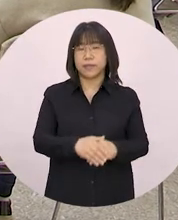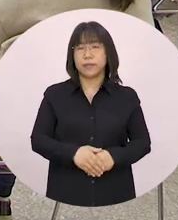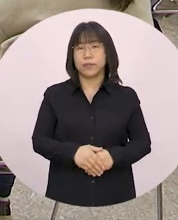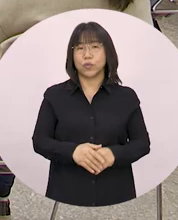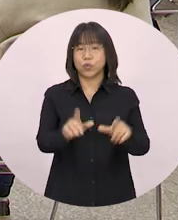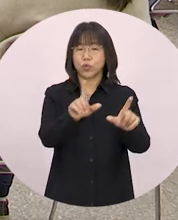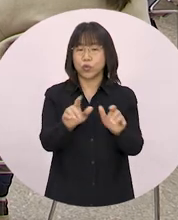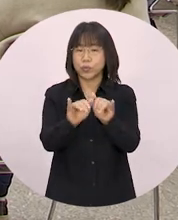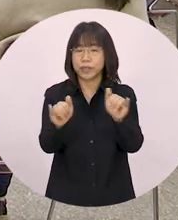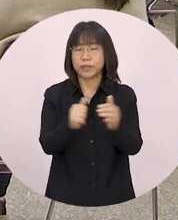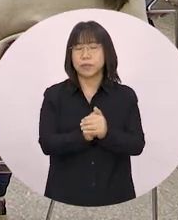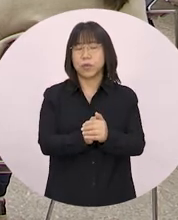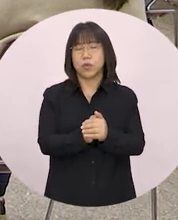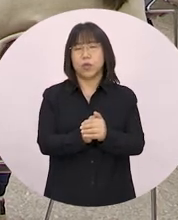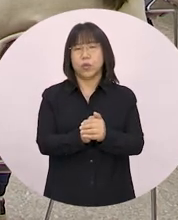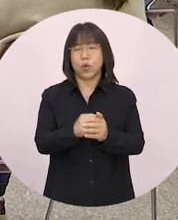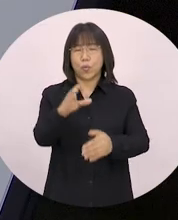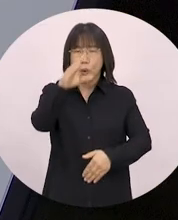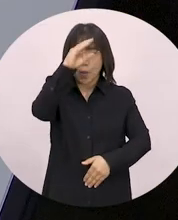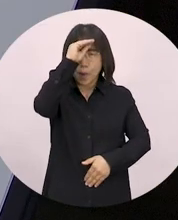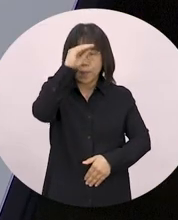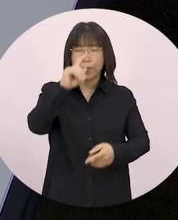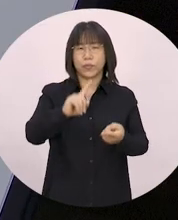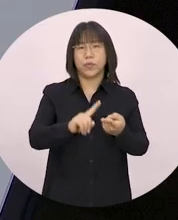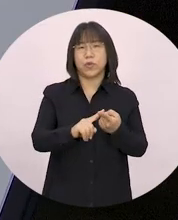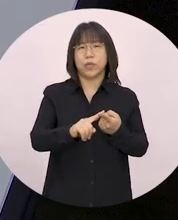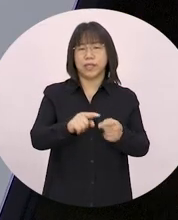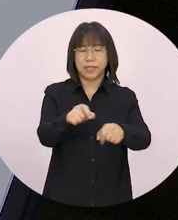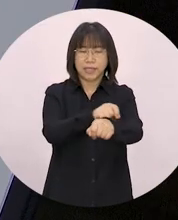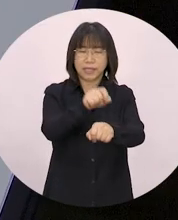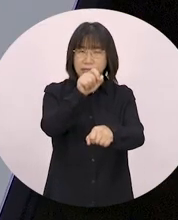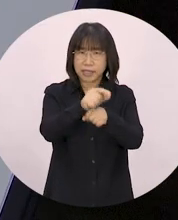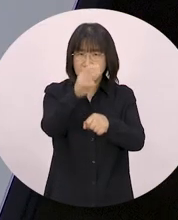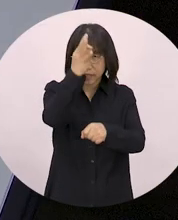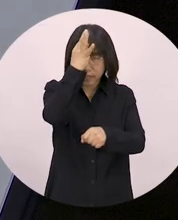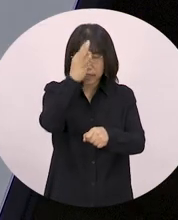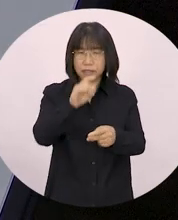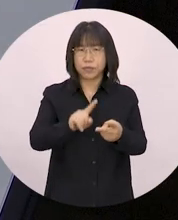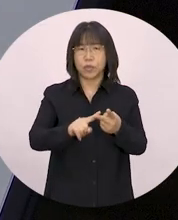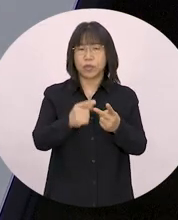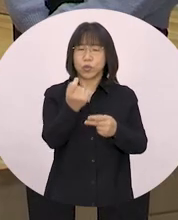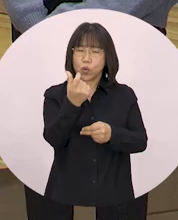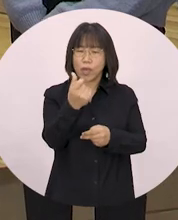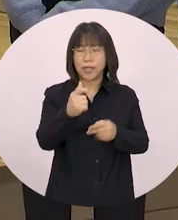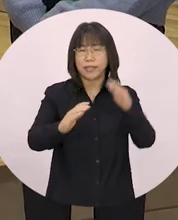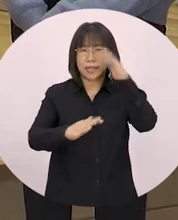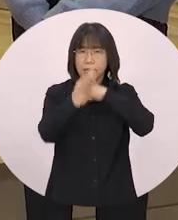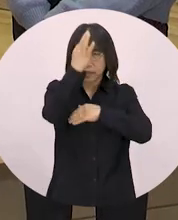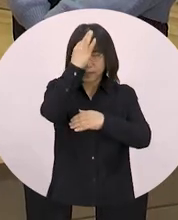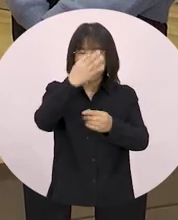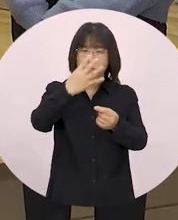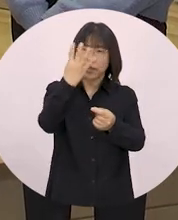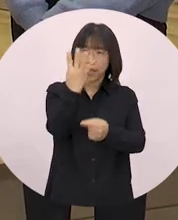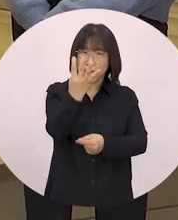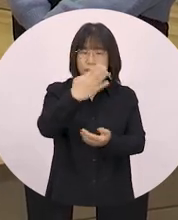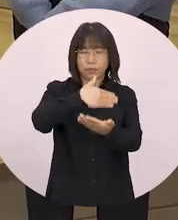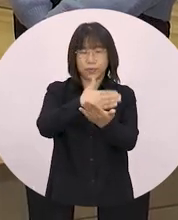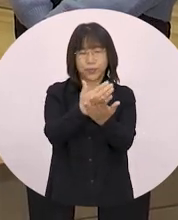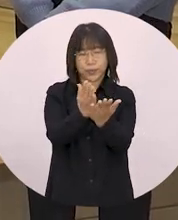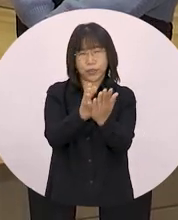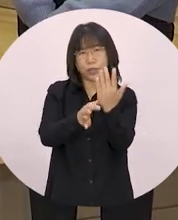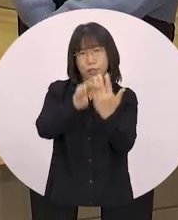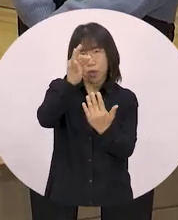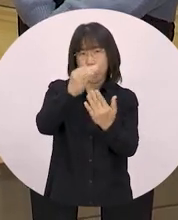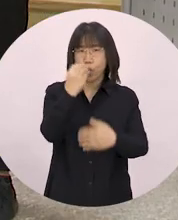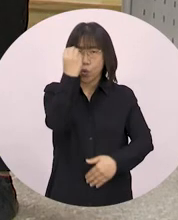이번 장학생 선발은 구민 한마음 장학금 모범 장학금 특기 장학금 소액 장학금 등 모두 4개